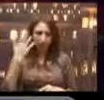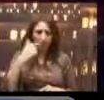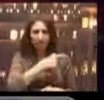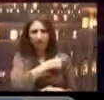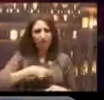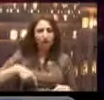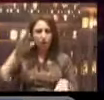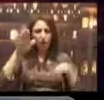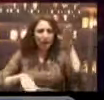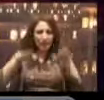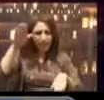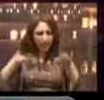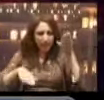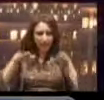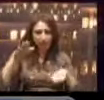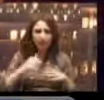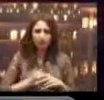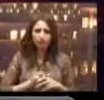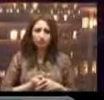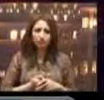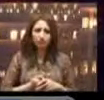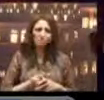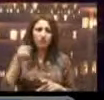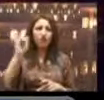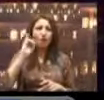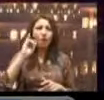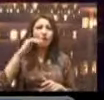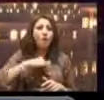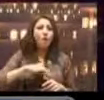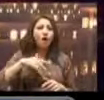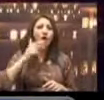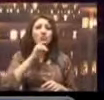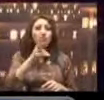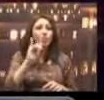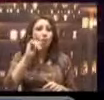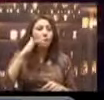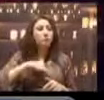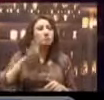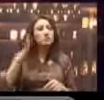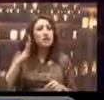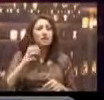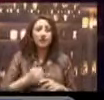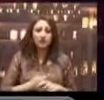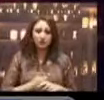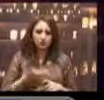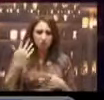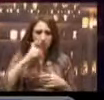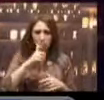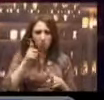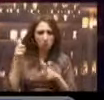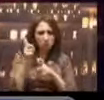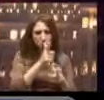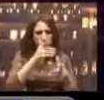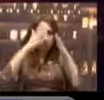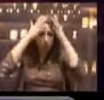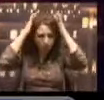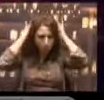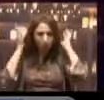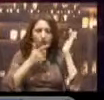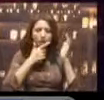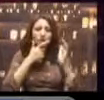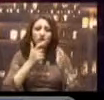لعبته، قصده ان ده رمز الحاجه، قصده ده دايما كان مصر على ده. حتى كان واحنا بننفذ الفيلم اظن ان اطرح